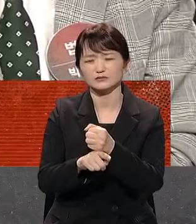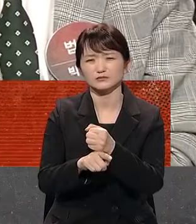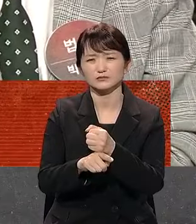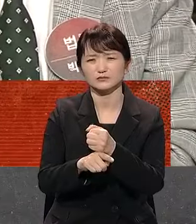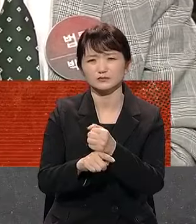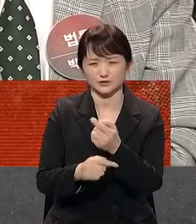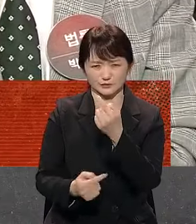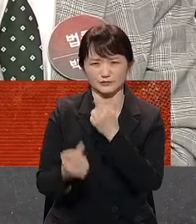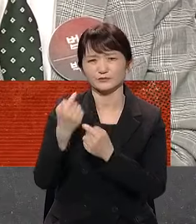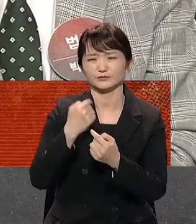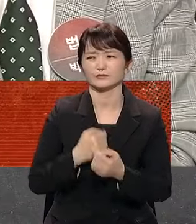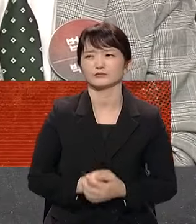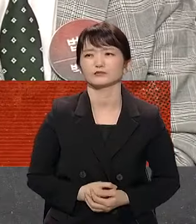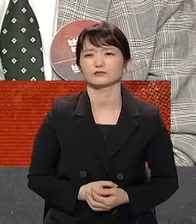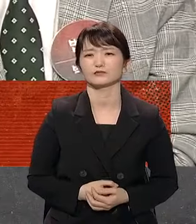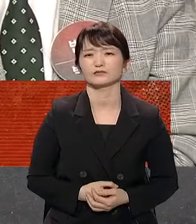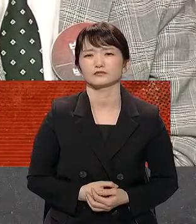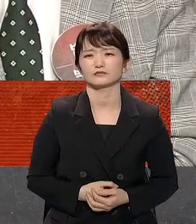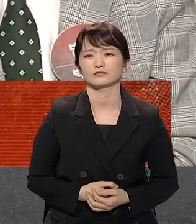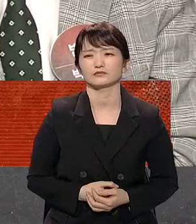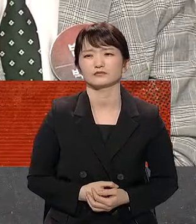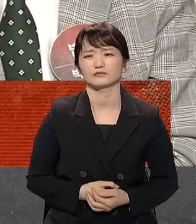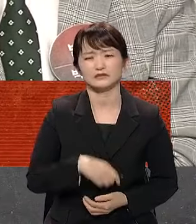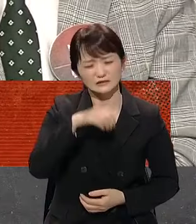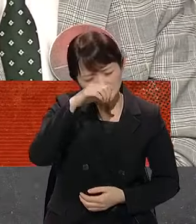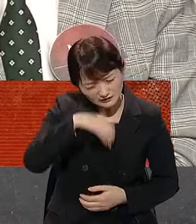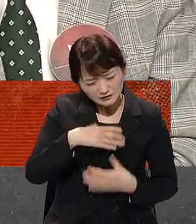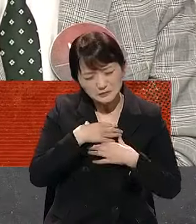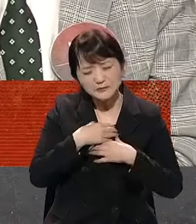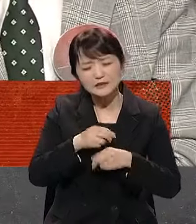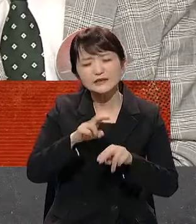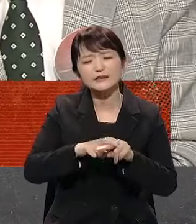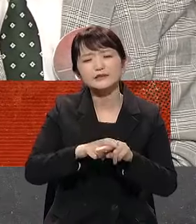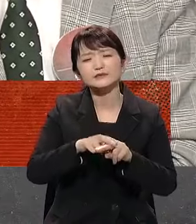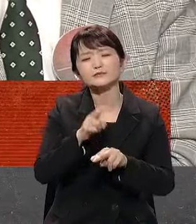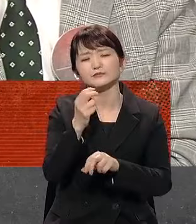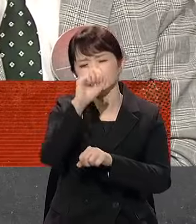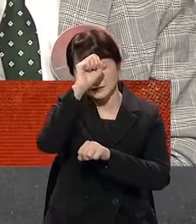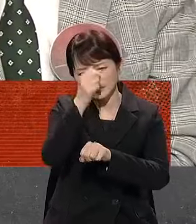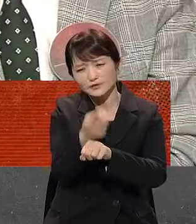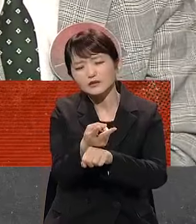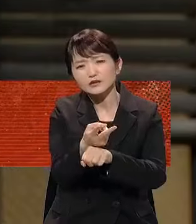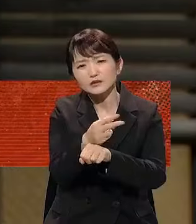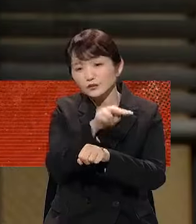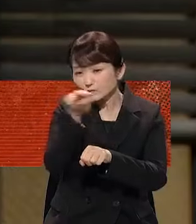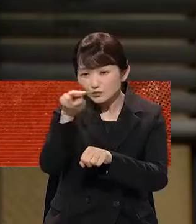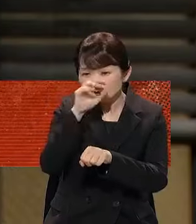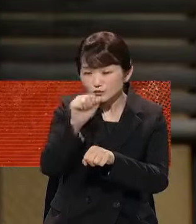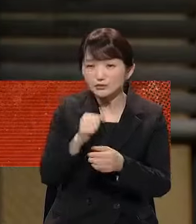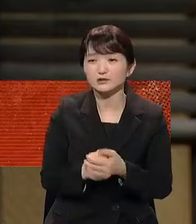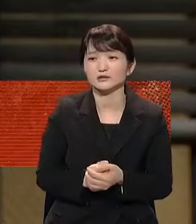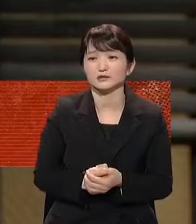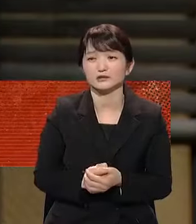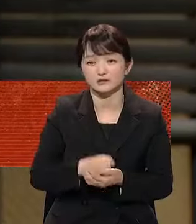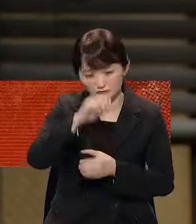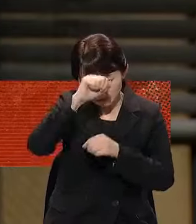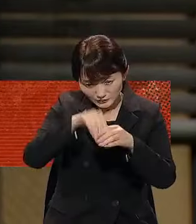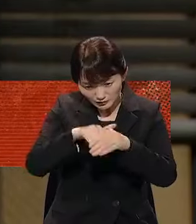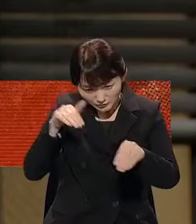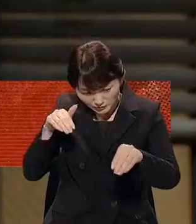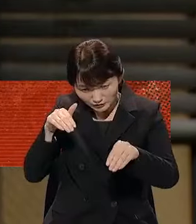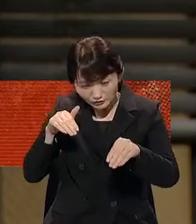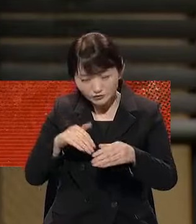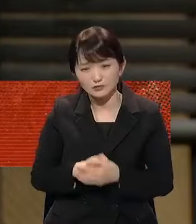했고 아우 좀 그냥 편하게 보는 건 좋지만 뭐 신발 벗거나 어 다리 올리거나 남들한테 피해는 좀 안